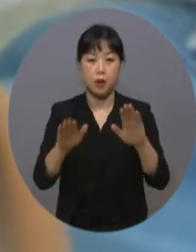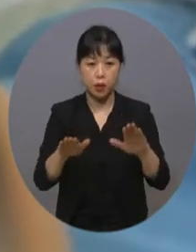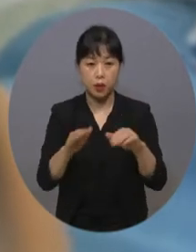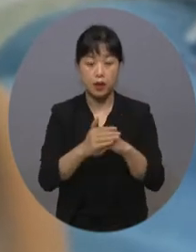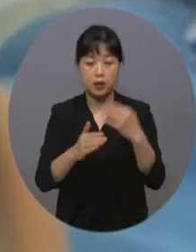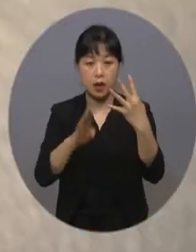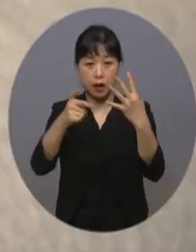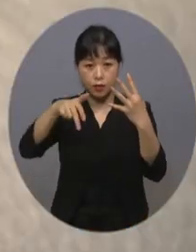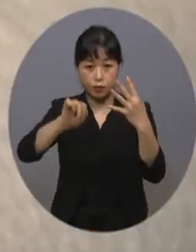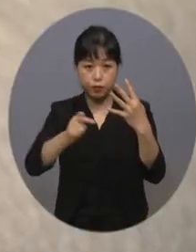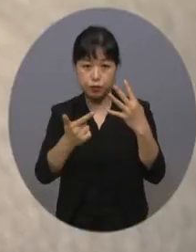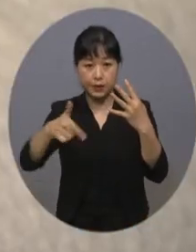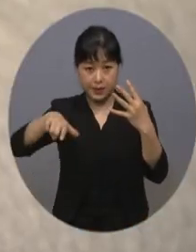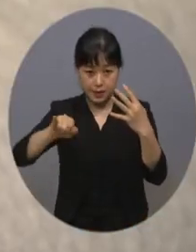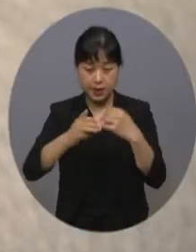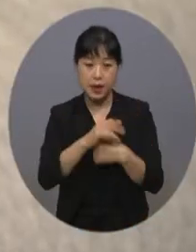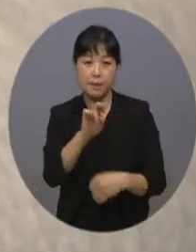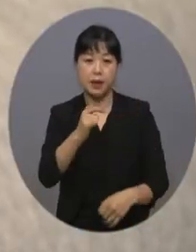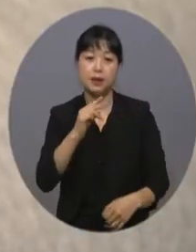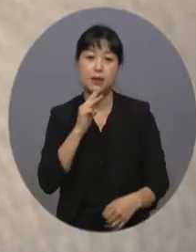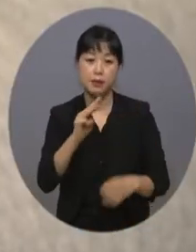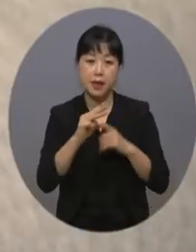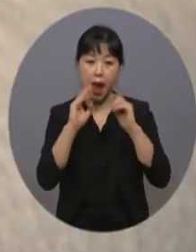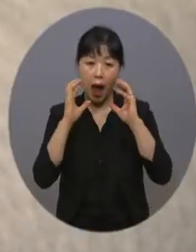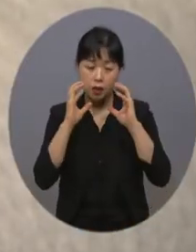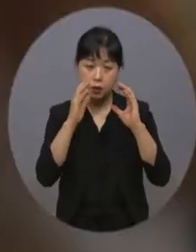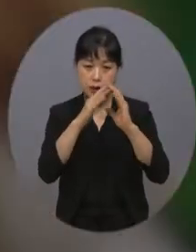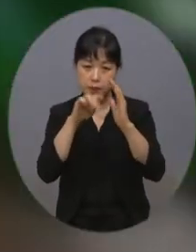3세 아동을 전수 방문 조사할 계획입니다.